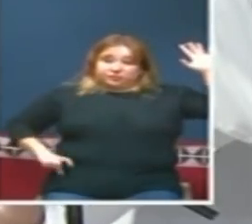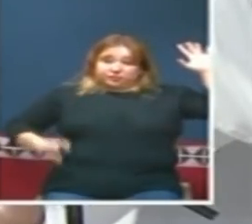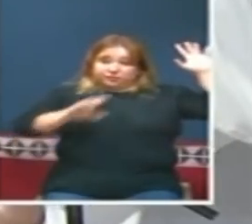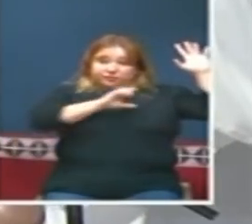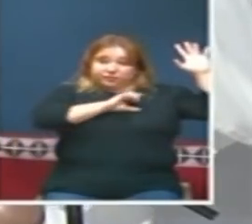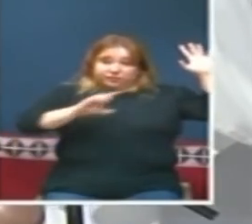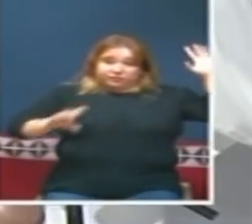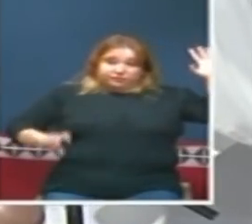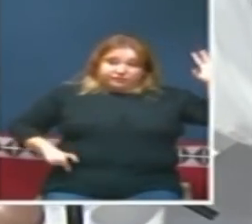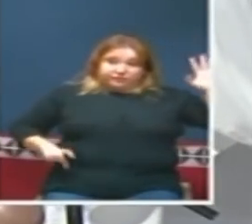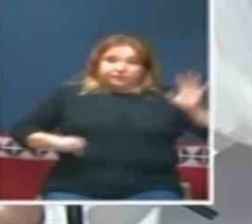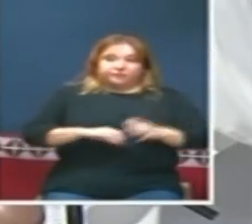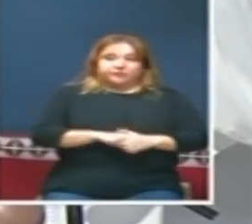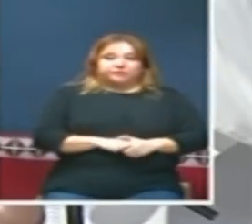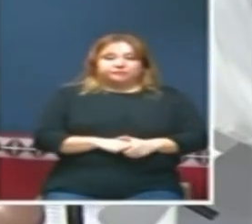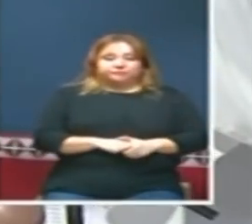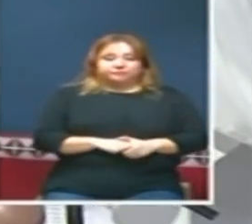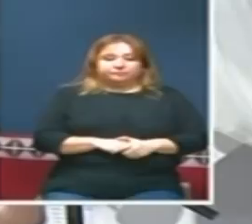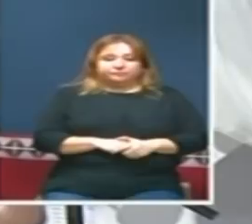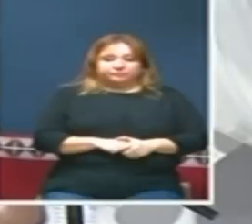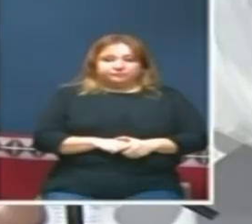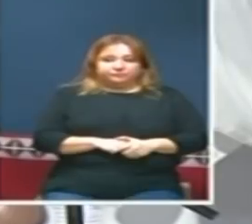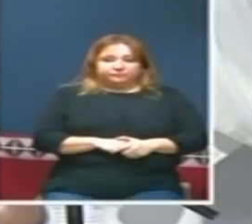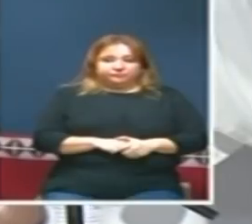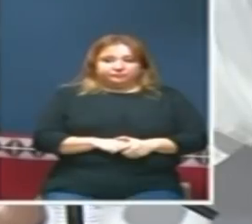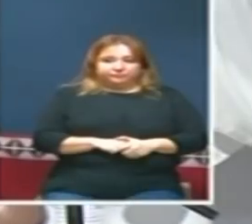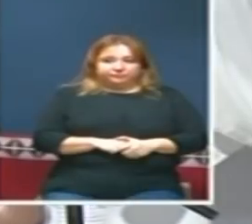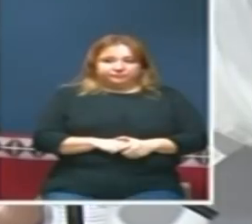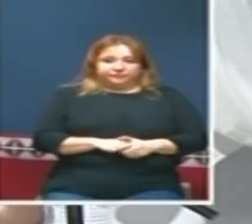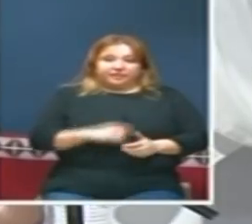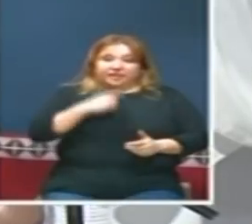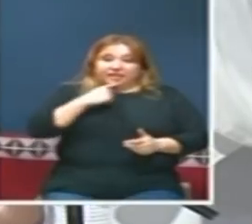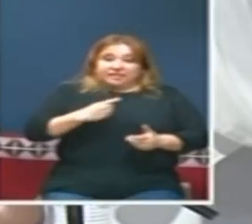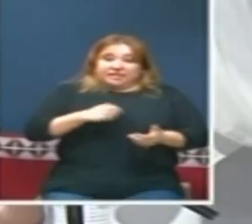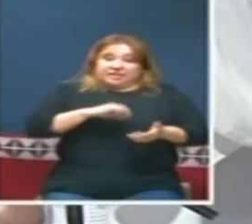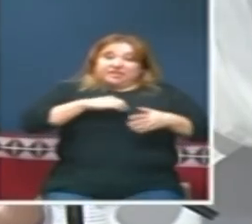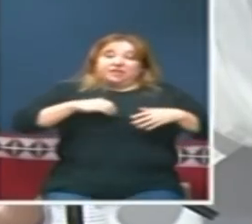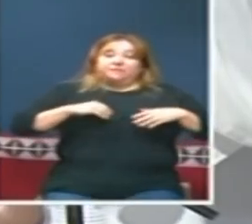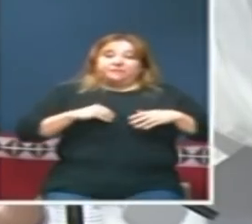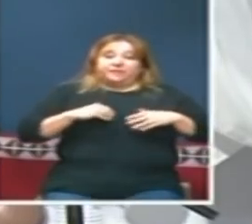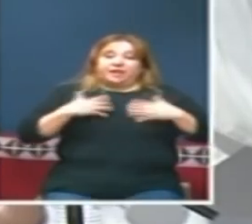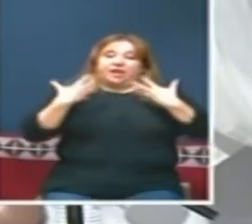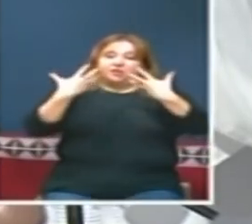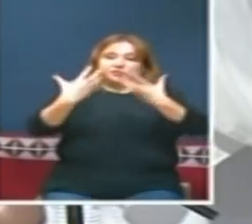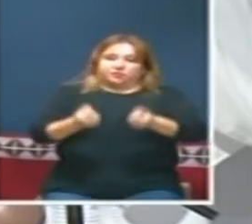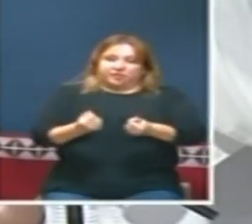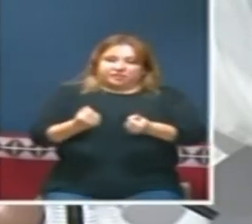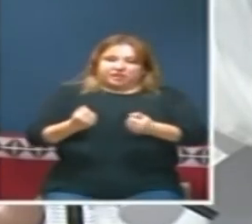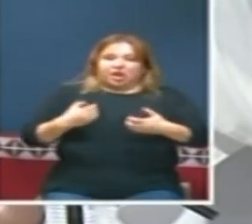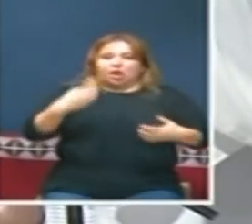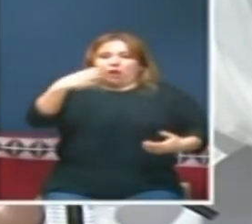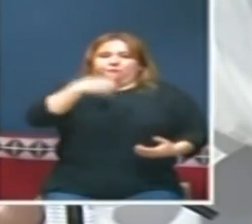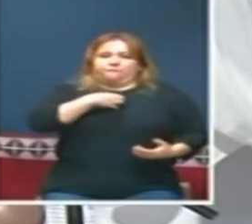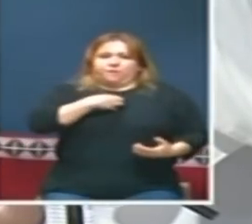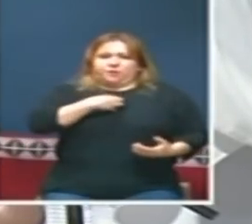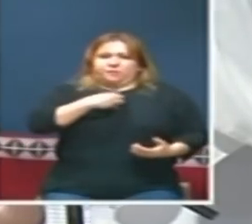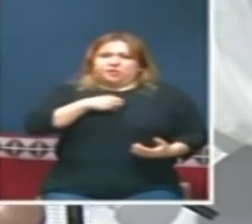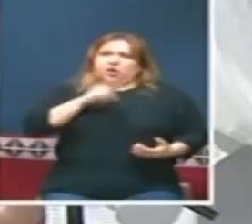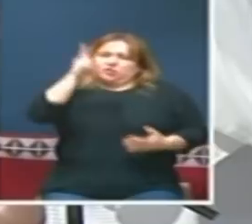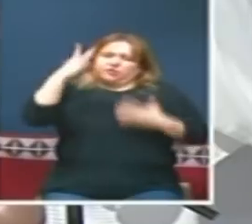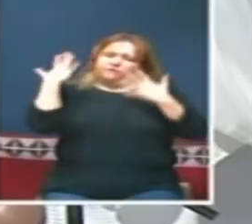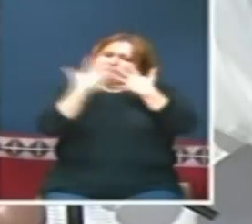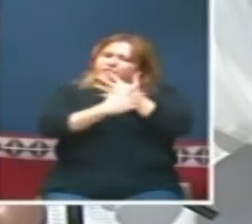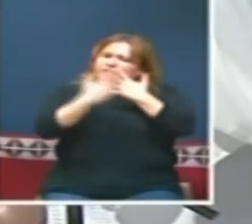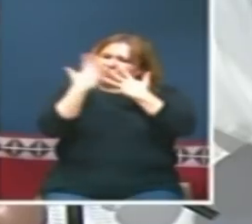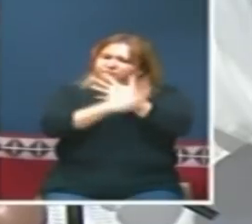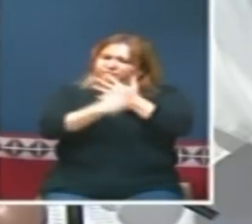Car mieux vaudrait souffrir en faisant le bien, si c'était la volonté de Dieu, plutôt qu'en faisant le mal. Parole